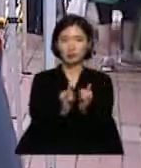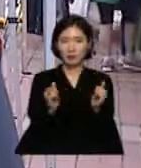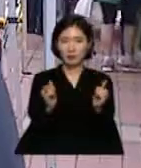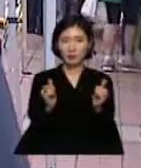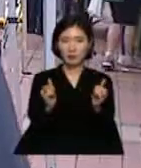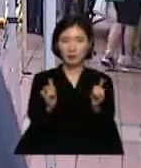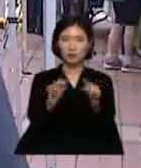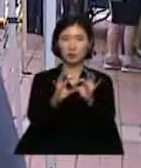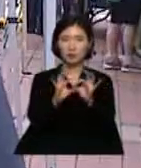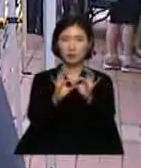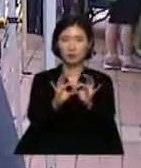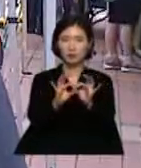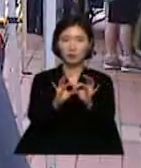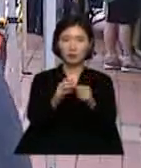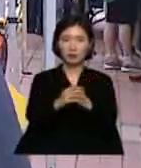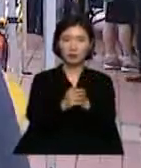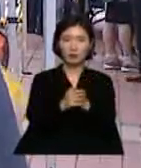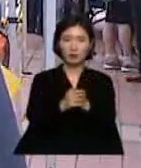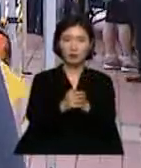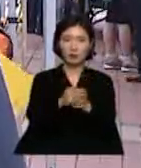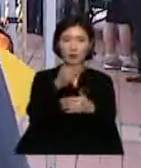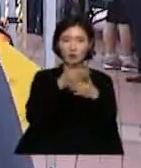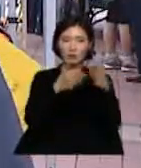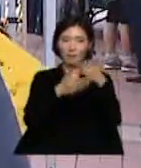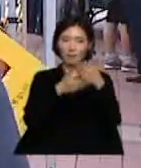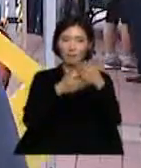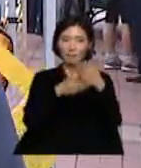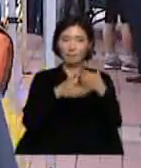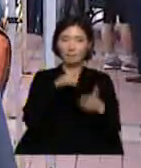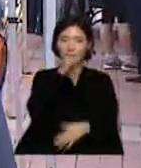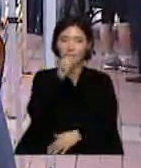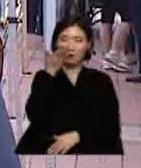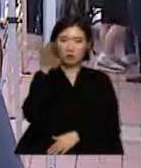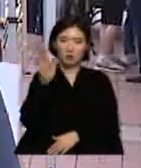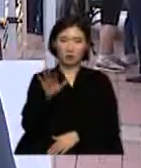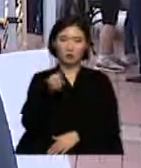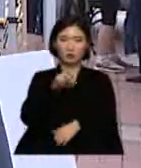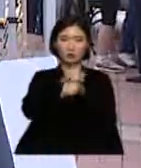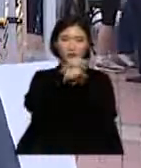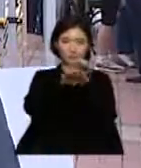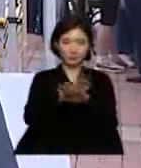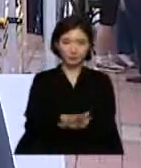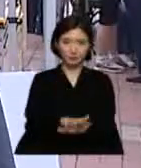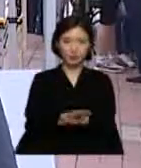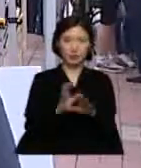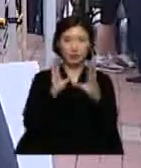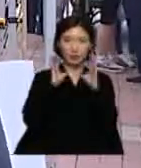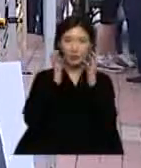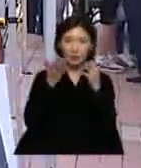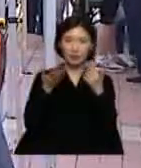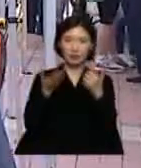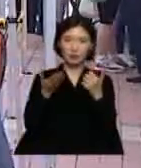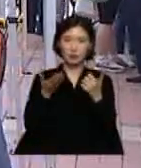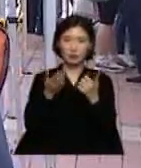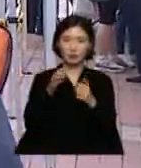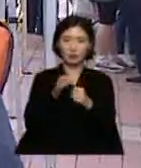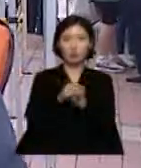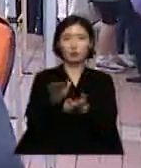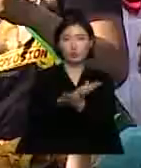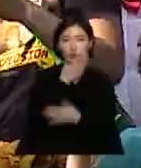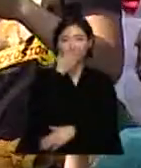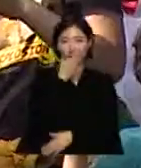입주민들에 의해서 칸막이 있고 담벼락이 많이 있는데 그걸 좀 없애고 또 아동들이 뛰어놀 수 있는 공간을 만들기